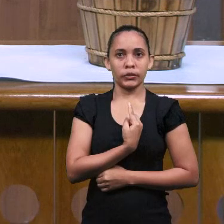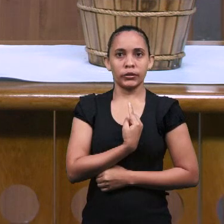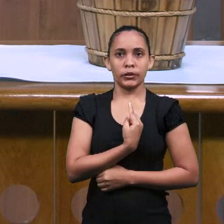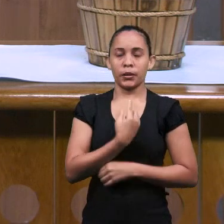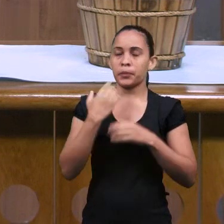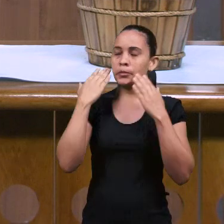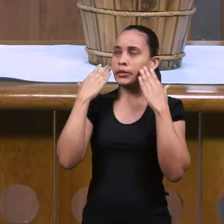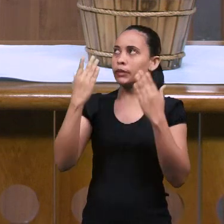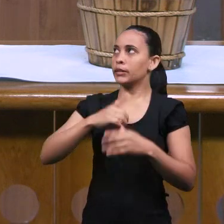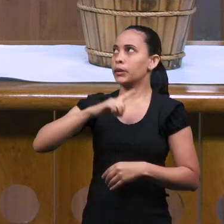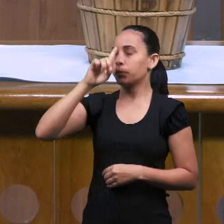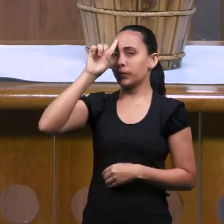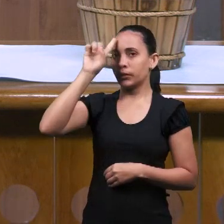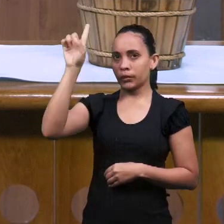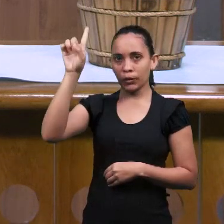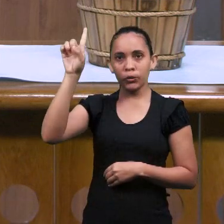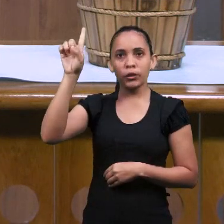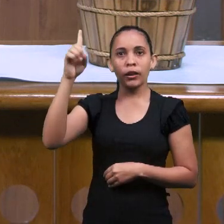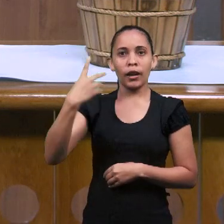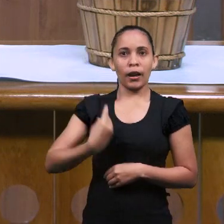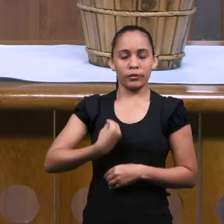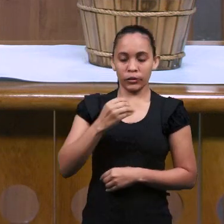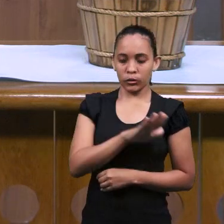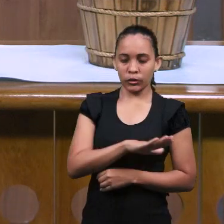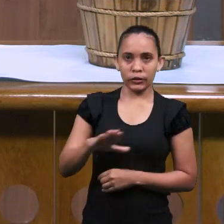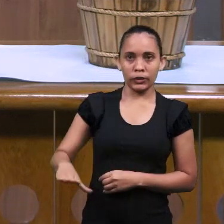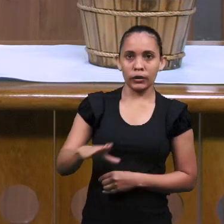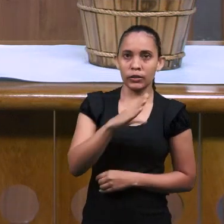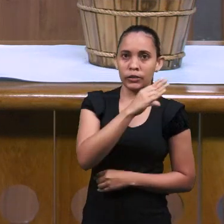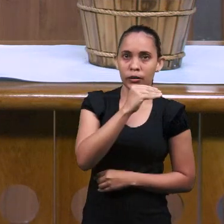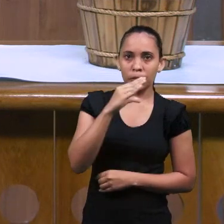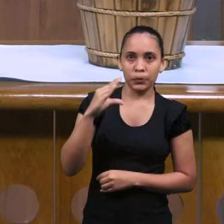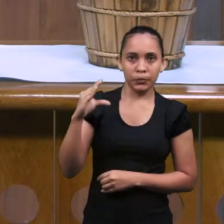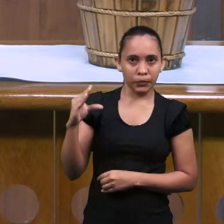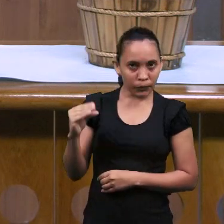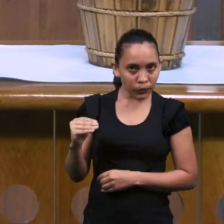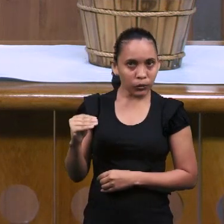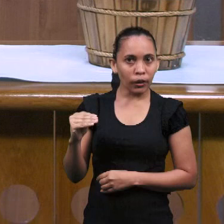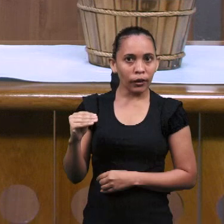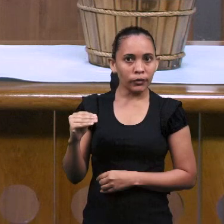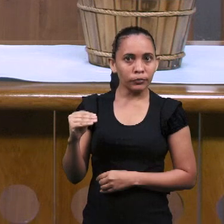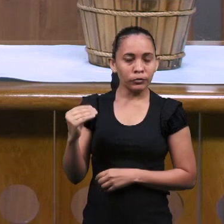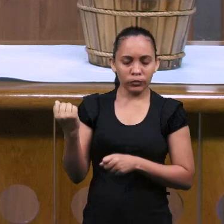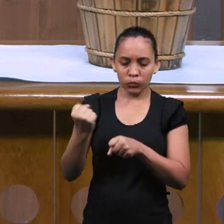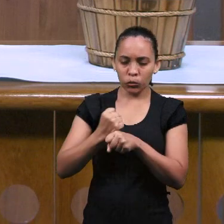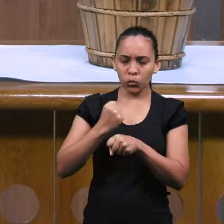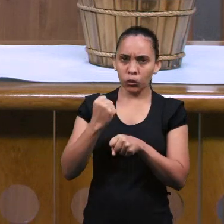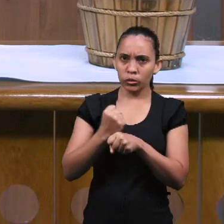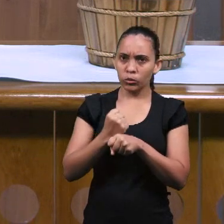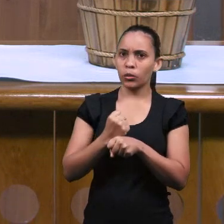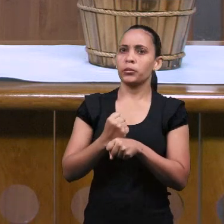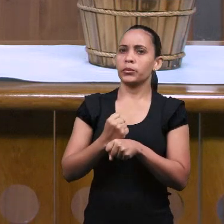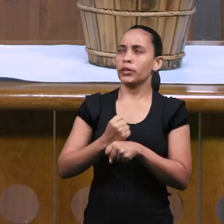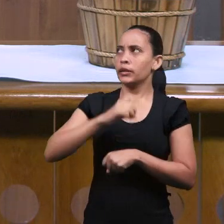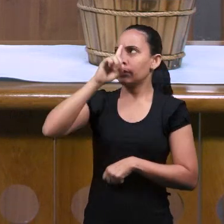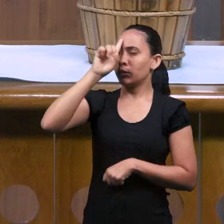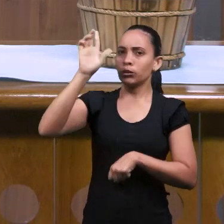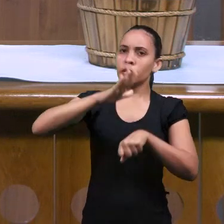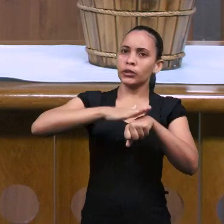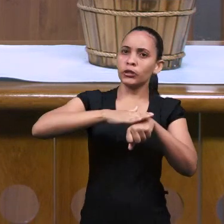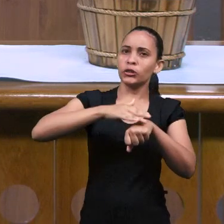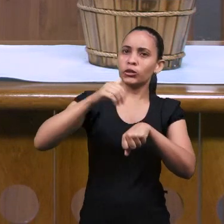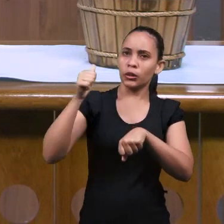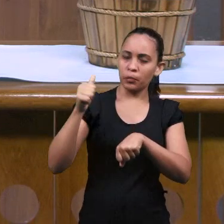devant toi la vie de tes serviteurs, les enfants intermédiaires et adolescents de ton œuvre. Des serviteurs à qui tu